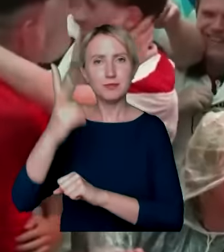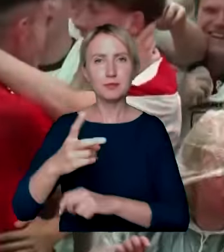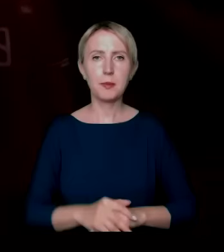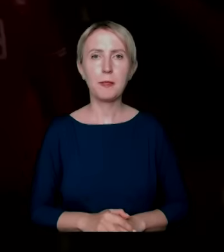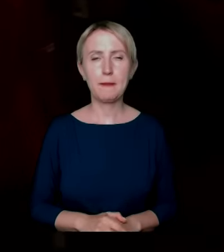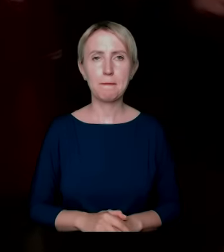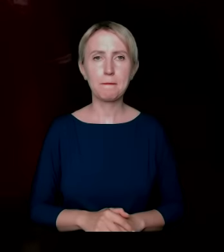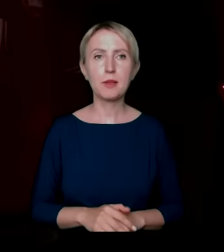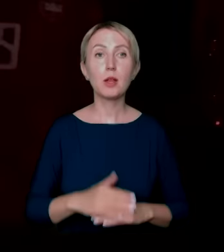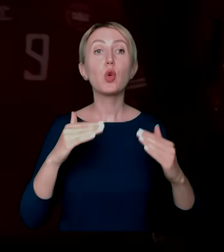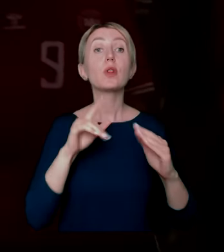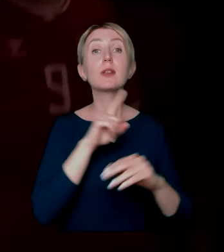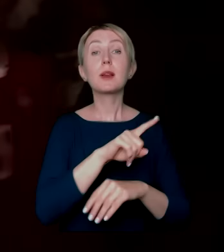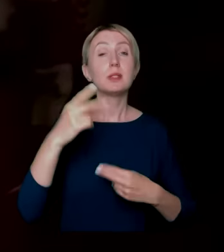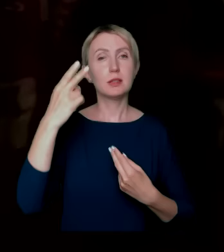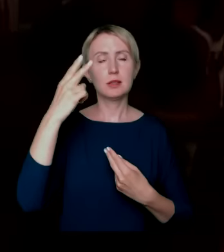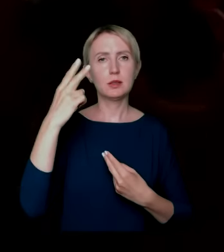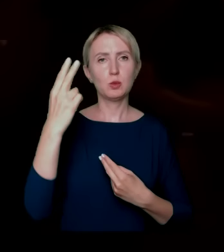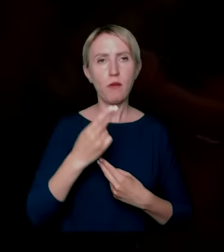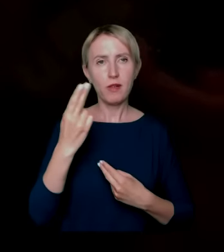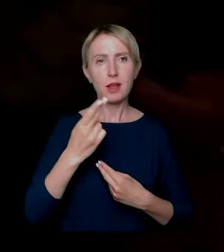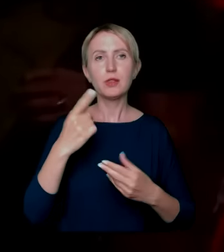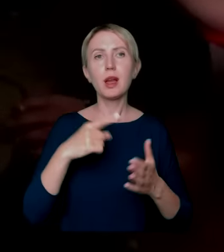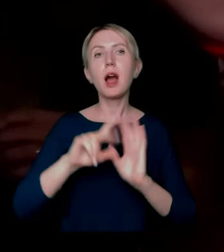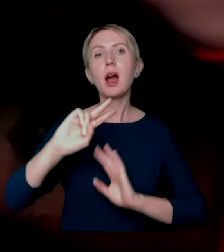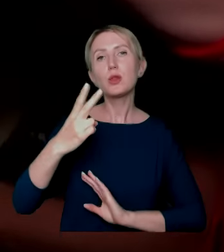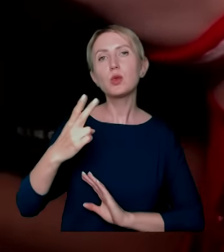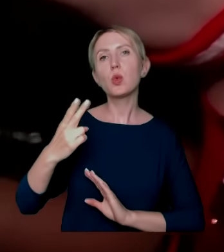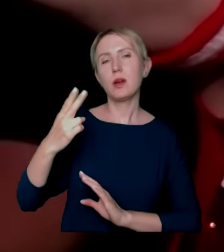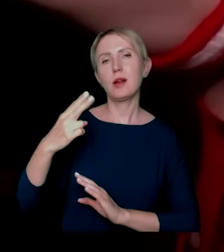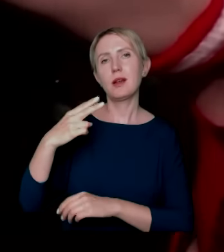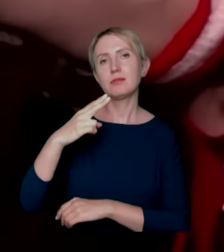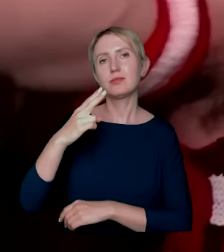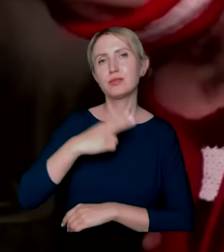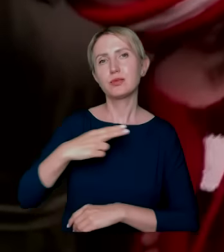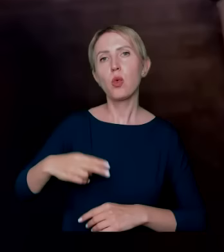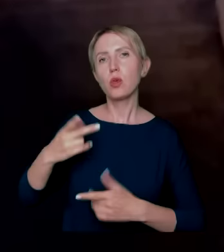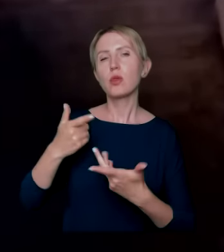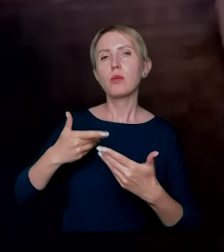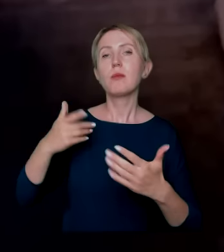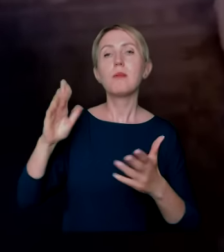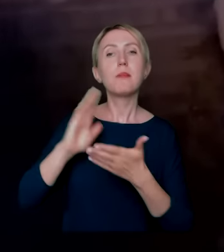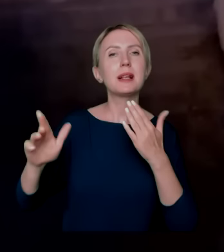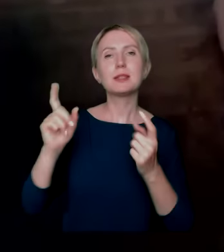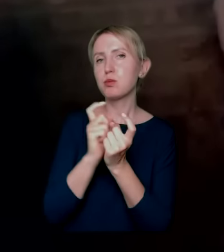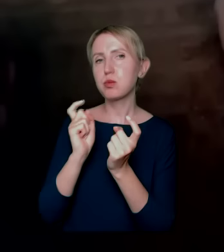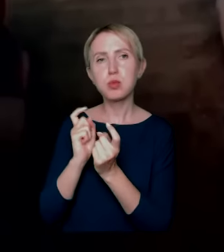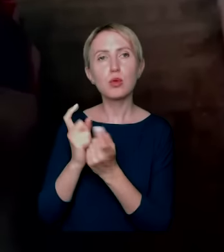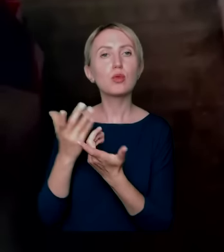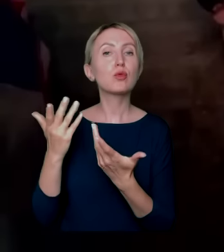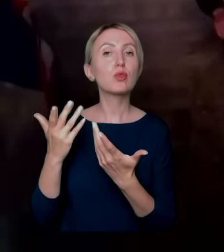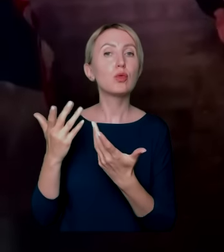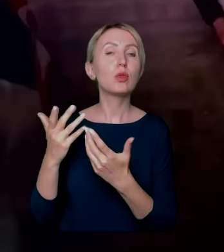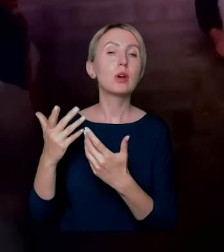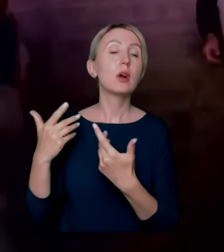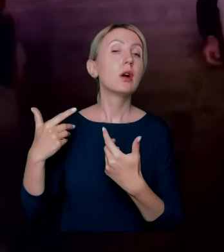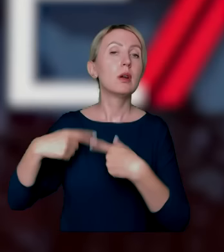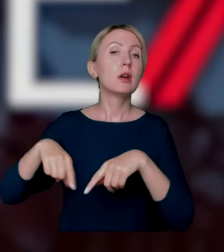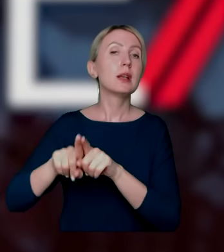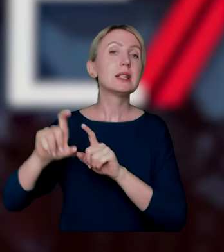zremisowali ze Słowenią. Druga lokata zaś przypadła Duńczykom, którzy również bez goli zakończyli spotkanie z żegnającą się z turniejem reprezentacją